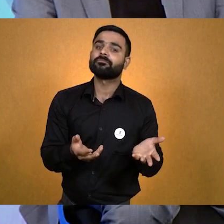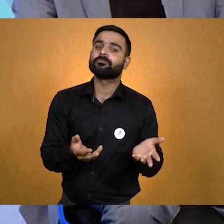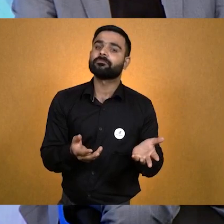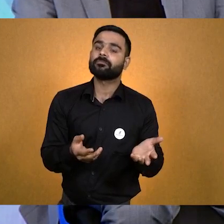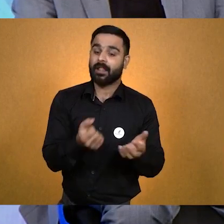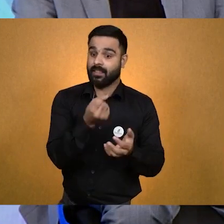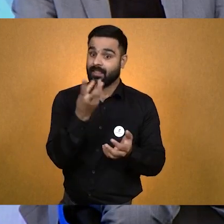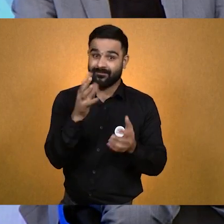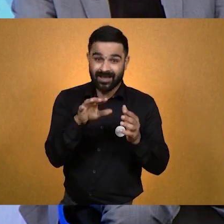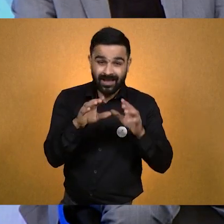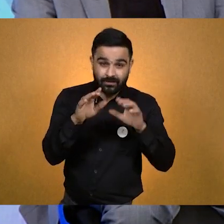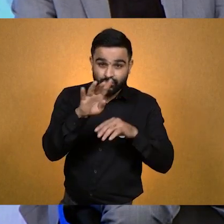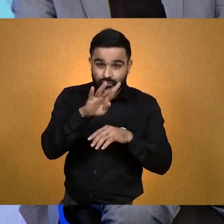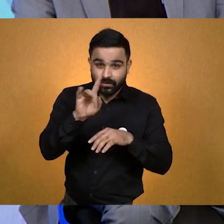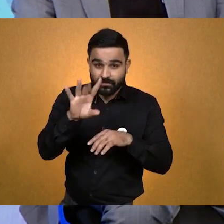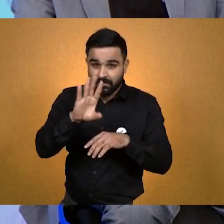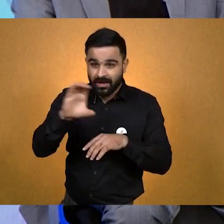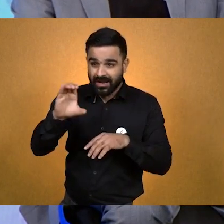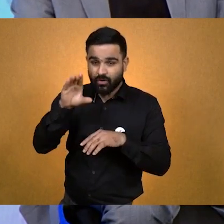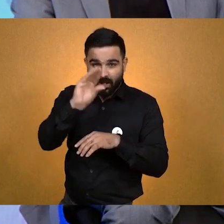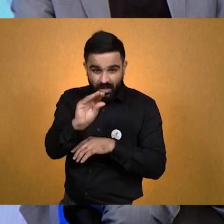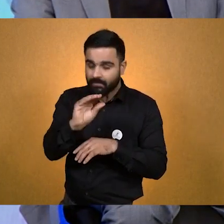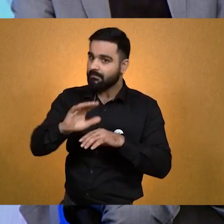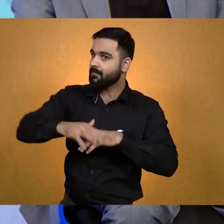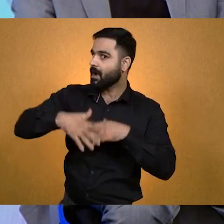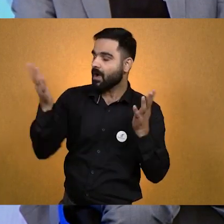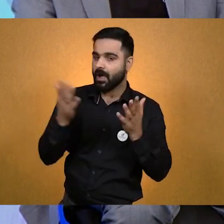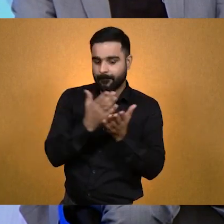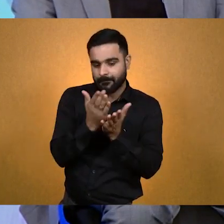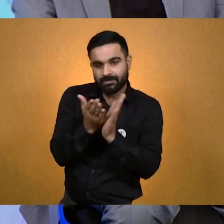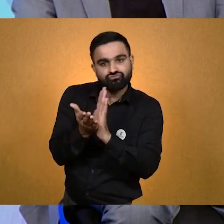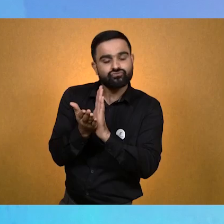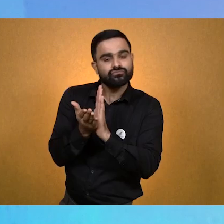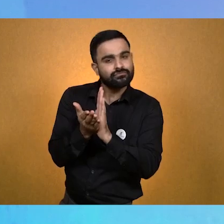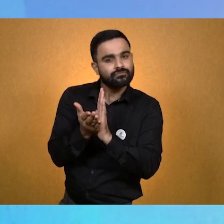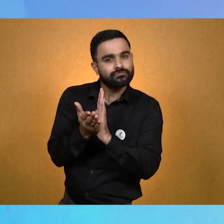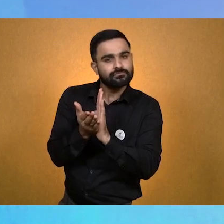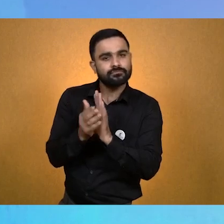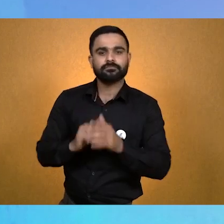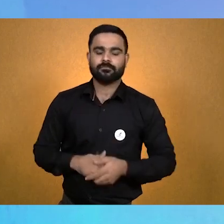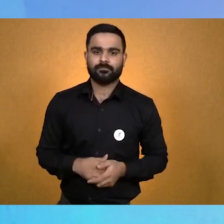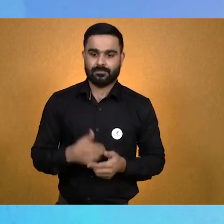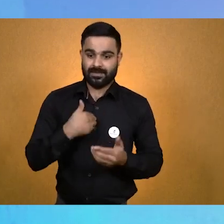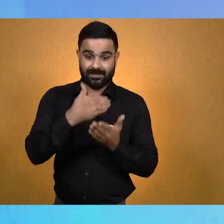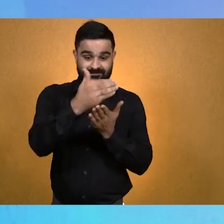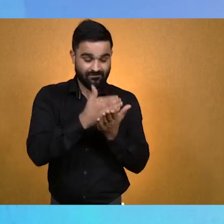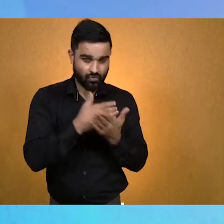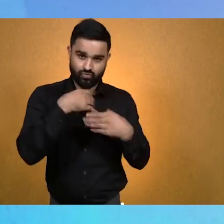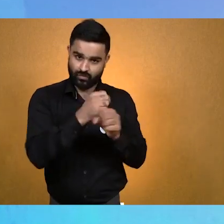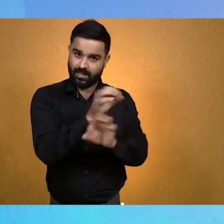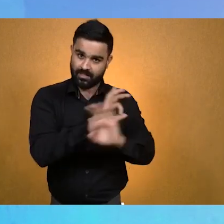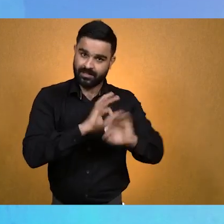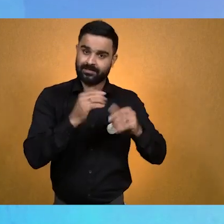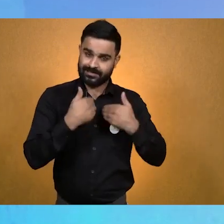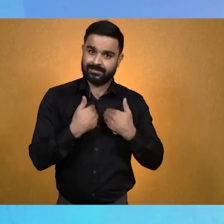एक बहुत बड़ा नंबर है जिसको हमको समझना पड़ेगा और इसको हमको ब्रेक करना पड़ेगा नीचे तक. तो मुझे ऐसा लगता है कि हमें प्रोग्राम्स बनाने चाहिए जहाँ